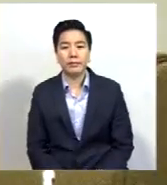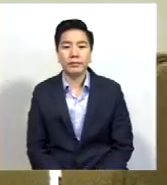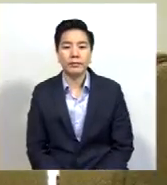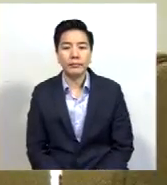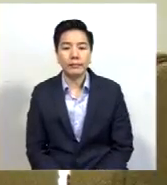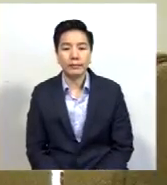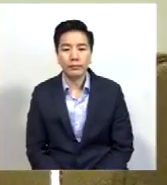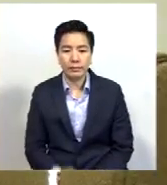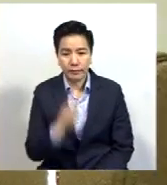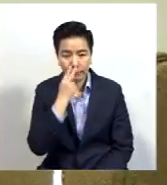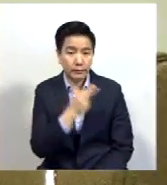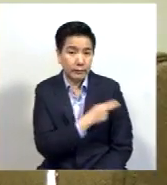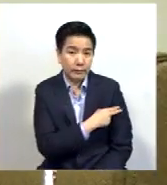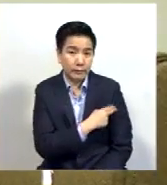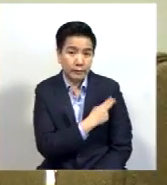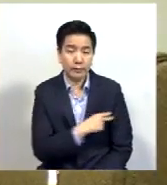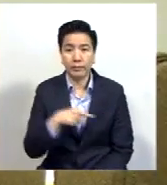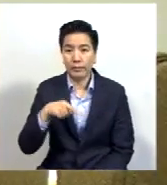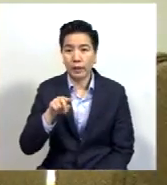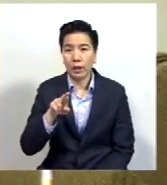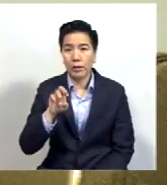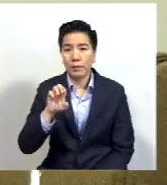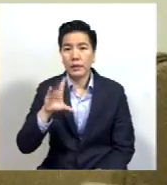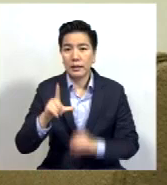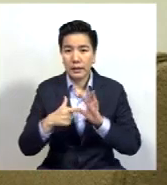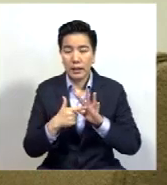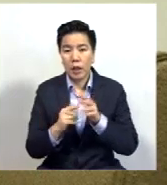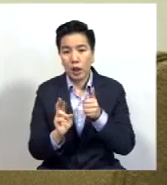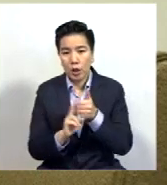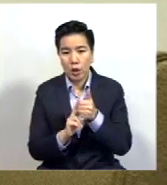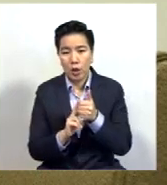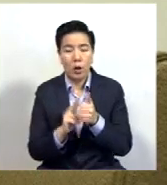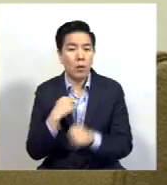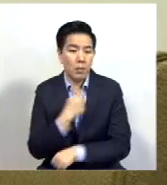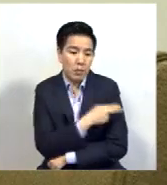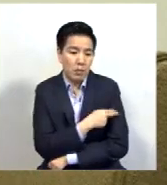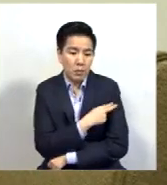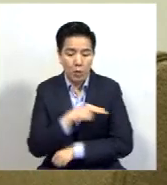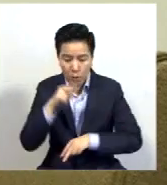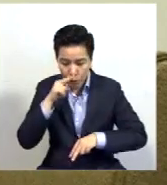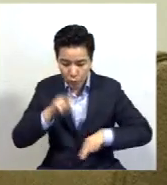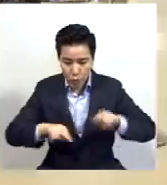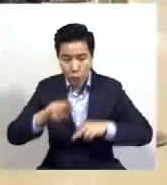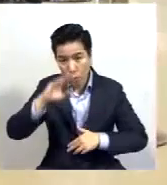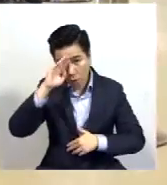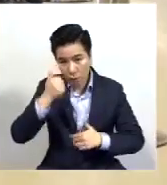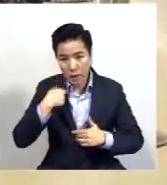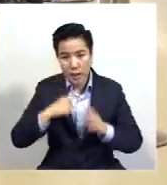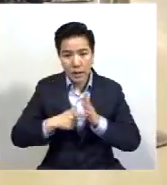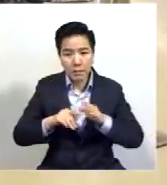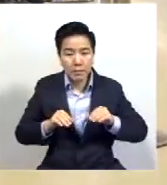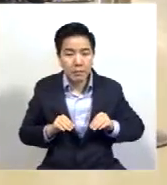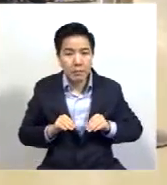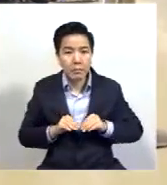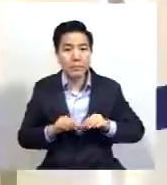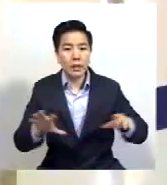1,000 ไปดูด้านนายแพทย์ปรีชาเปรมปรีนะครับรองอธิบดีกรมควบคุมโรคครับได้บอกกับเราว่าตั้งแต่มีการเริ่มการ